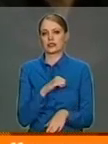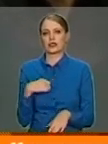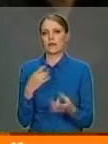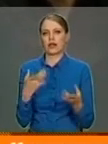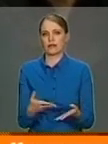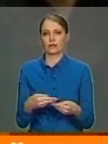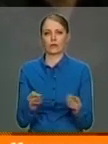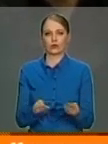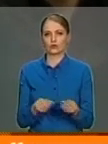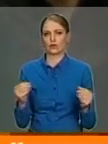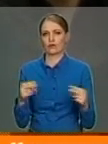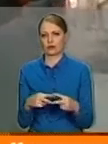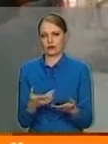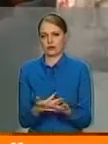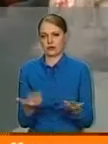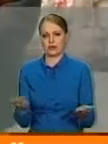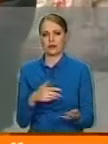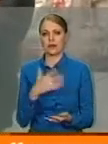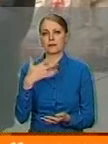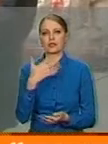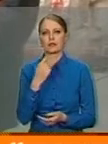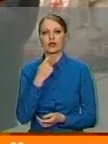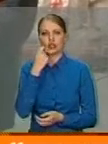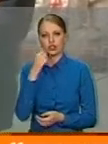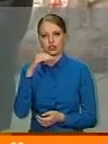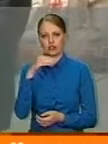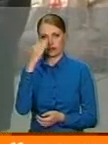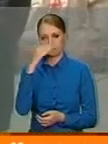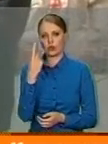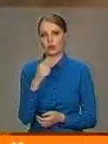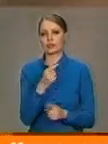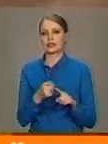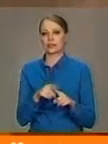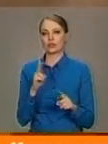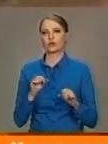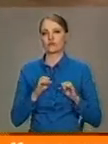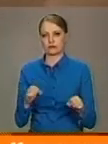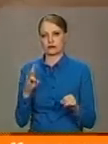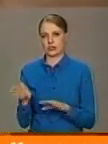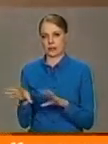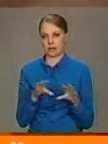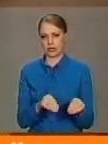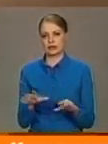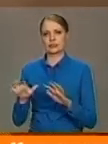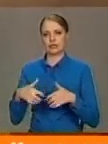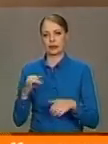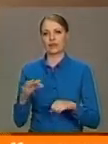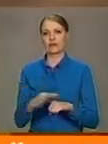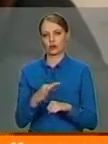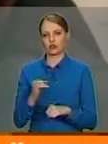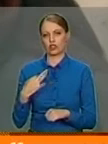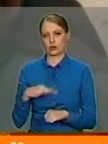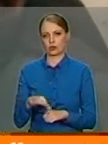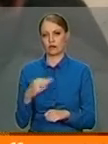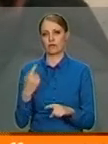елементарна посуда, постільне бельо і так далі. 55-річний Юрій Палкін – один із тих, хто наважився на переїзд. Забрав і дружину з